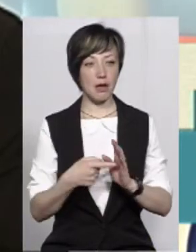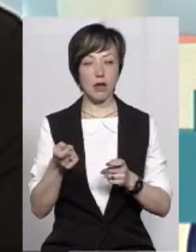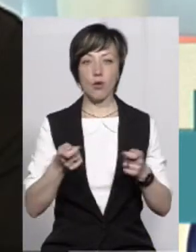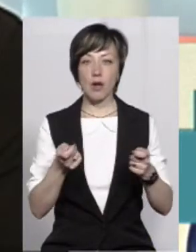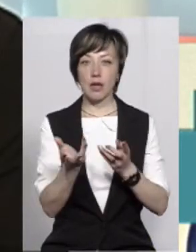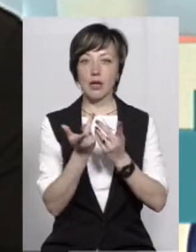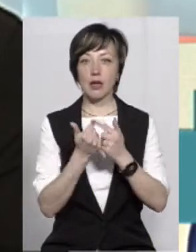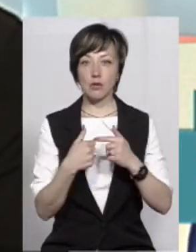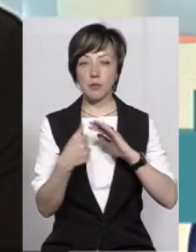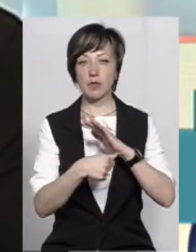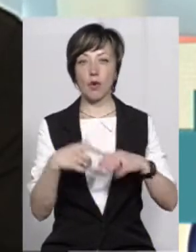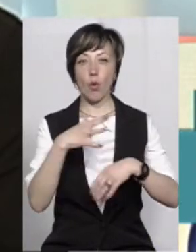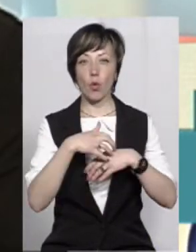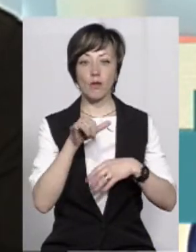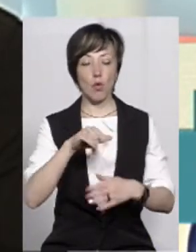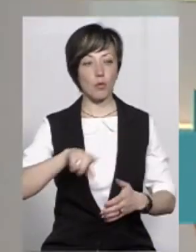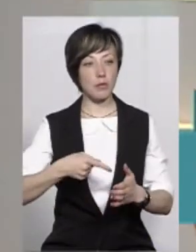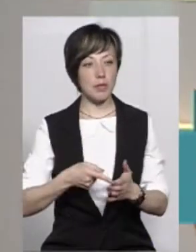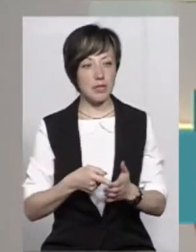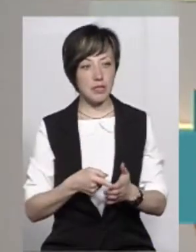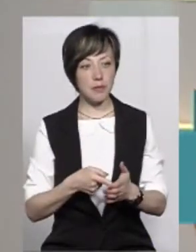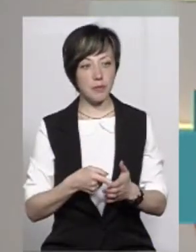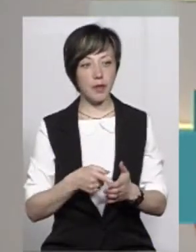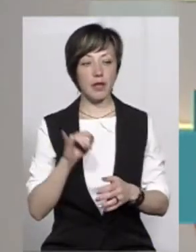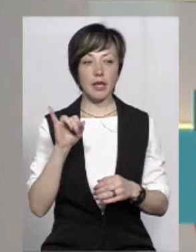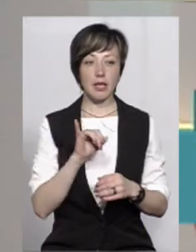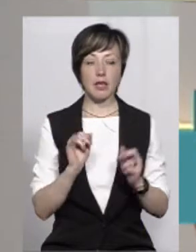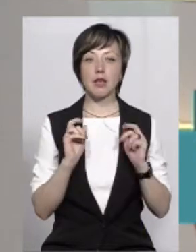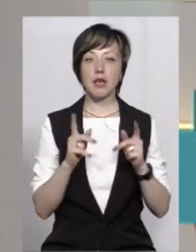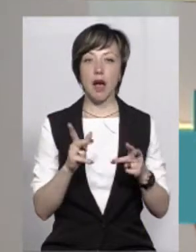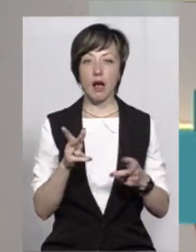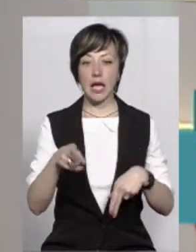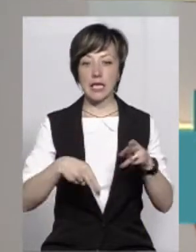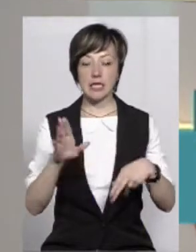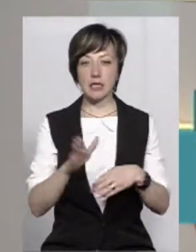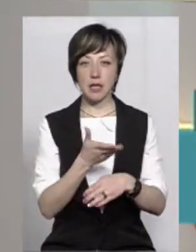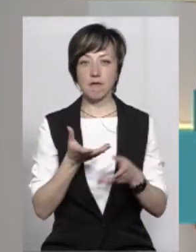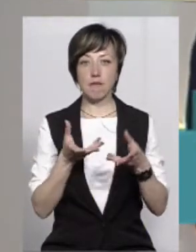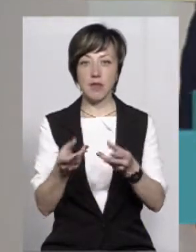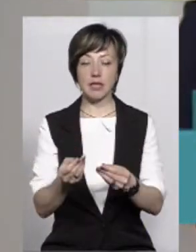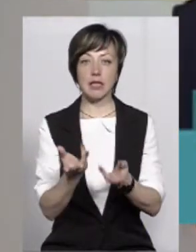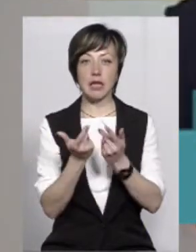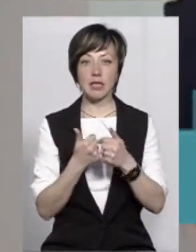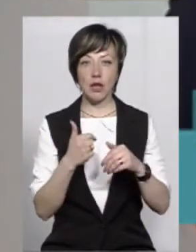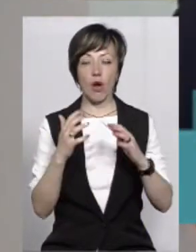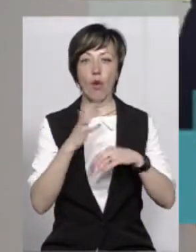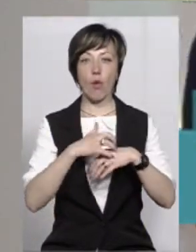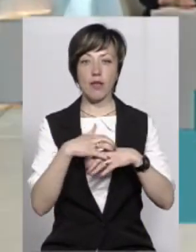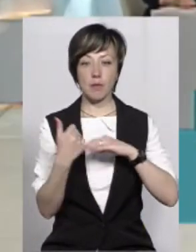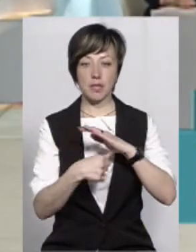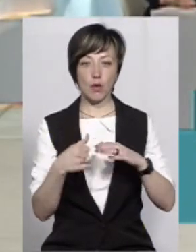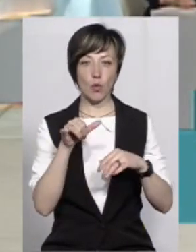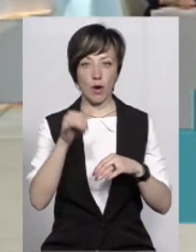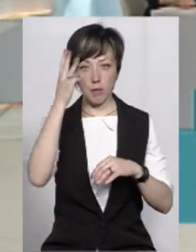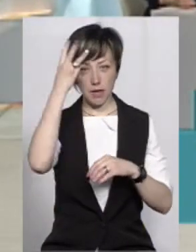регулювання кількості безпритульних котів у місті і як стерилізація вплине на кількість котів-безхатьків у